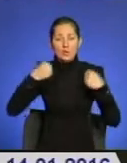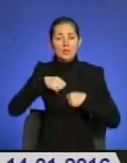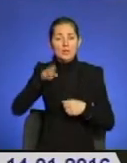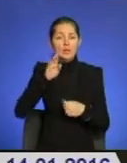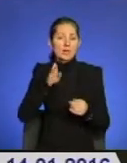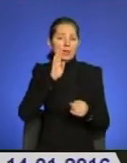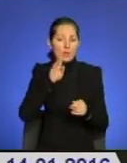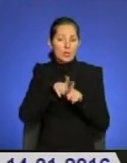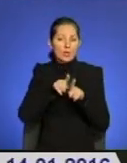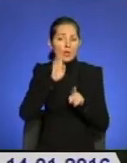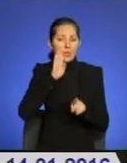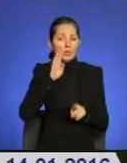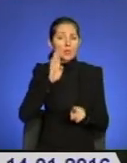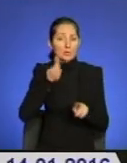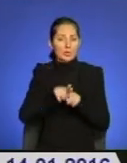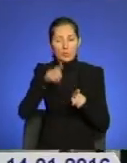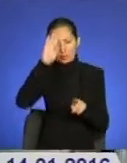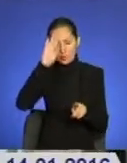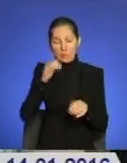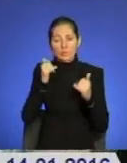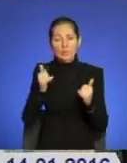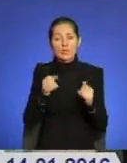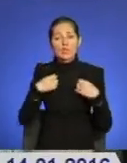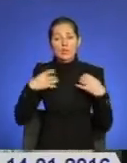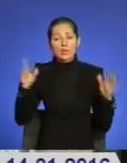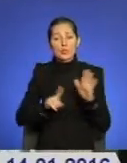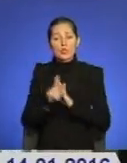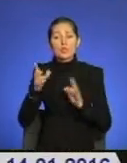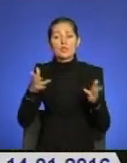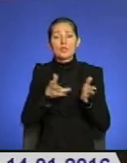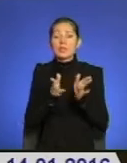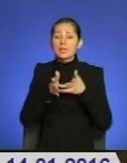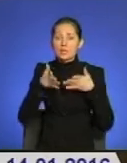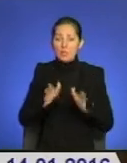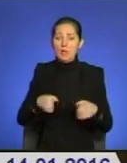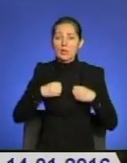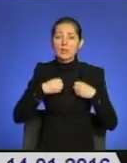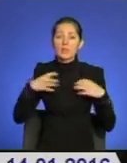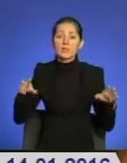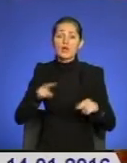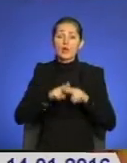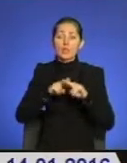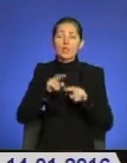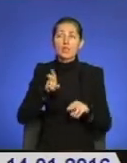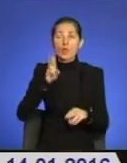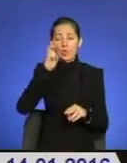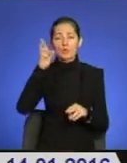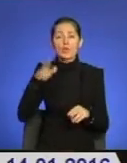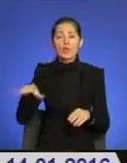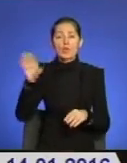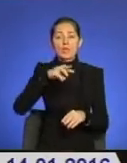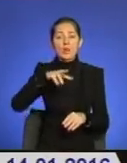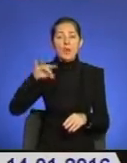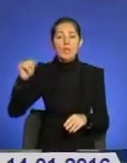не обходиться і без політичних персонажів. Святкують, починаючи з Різдва, а на свято Хрещення Господнього усіх Меланок чекає освячена